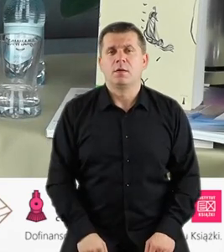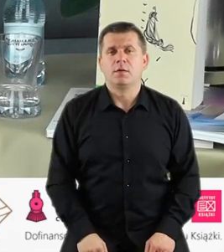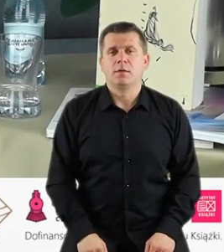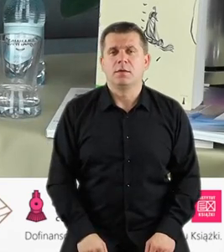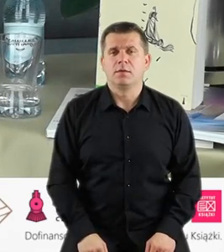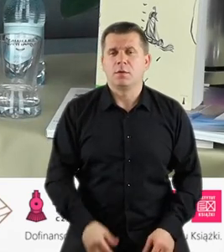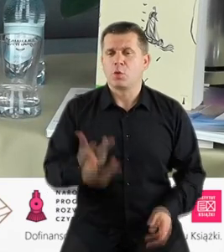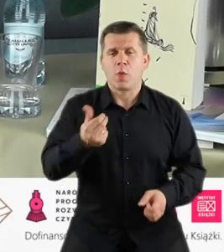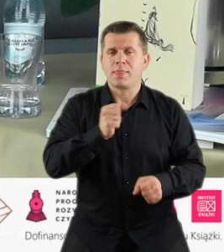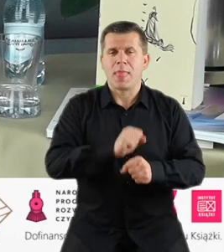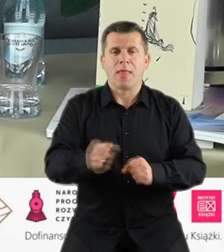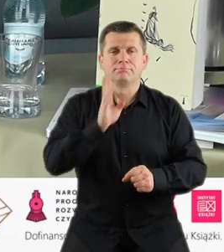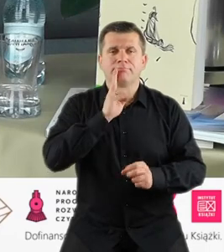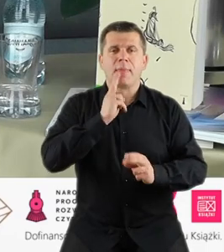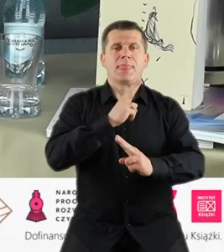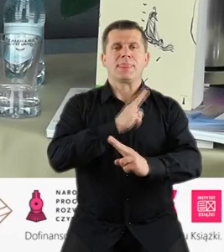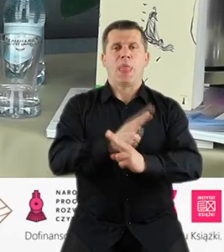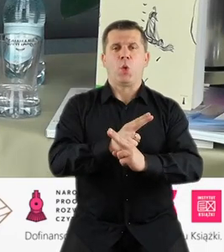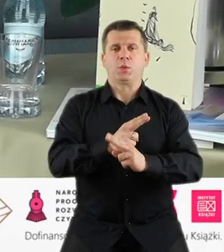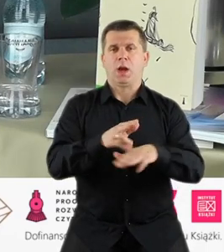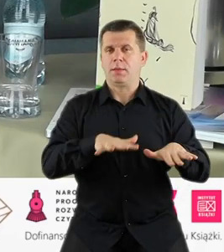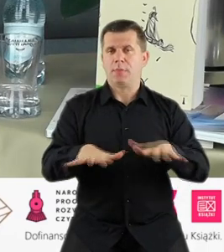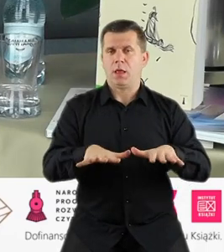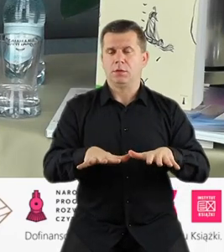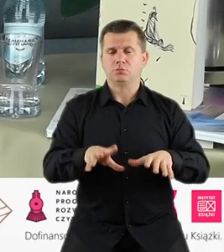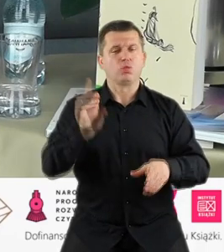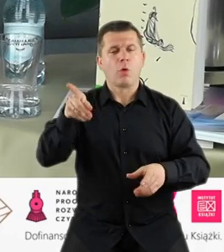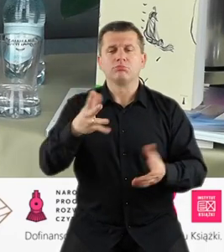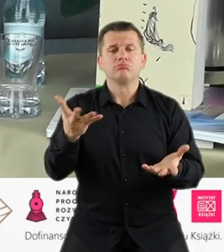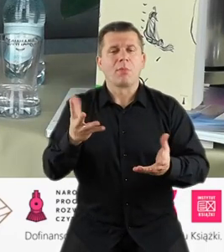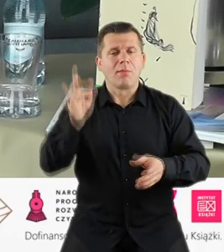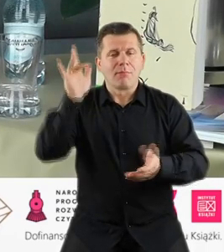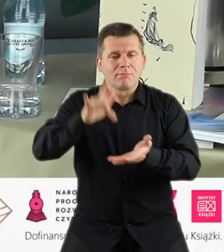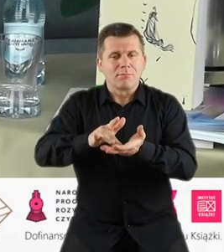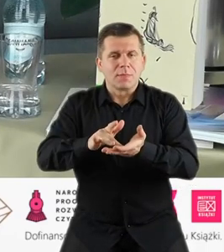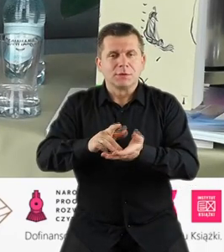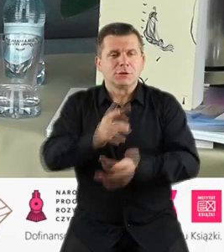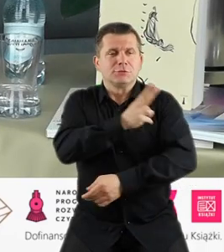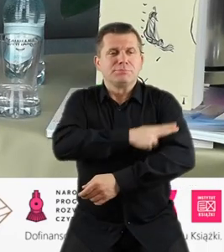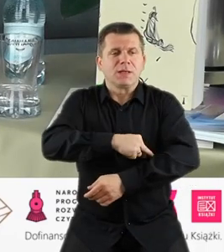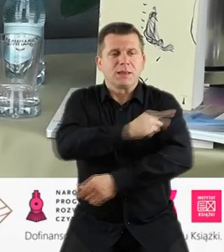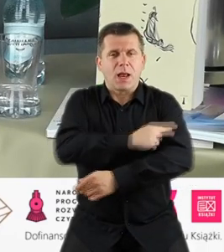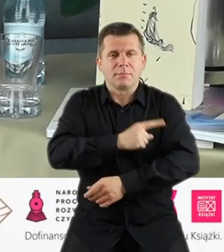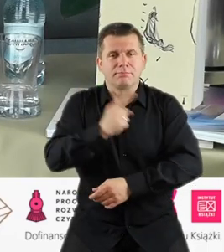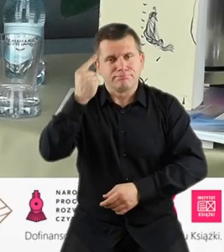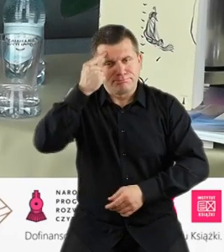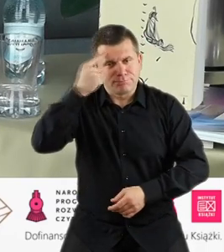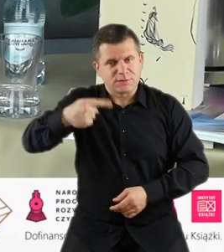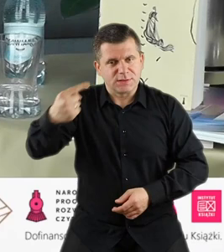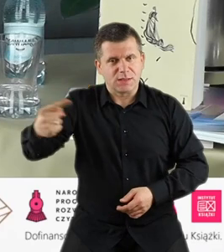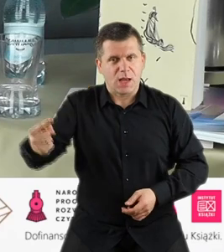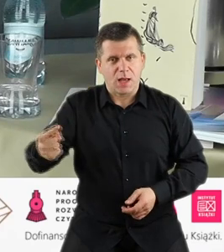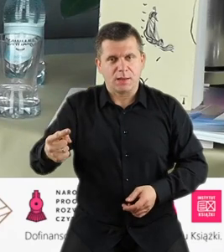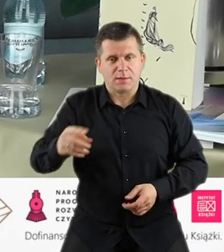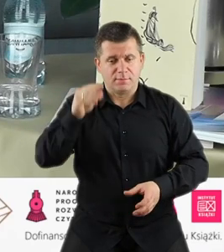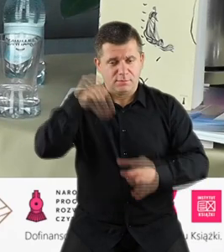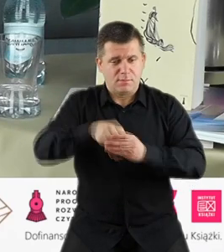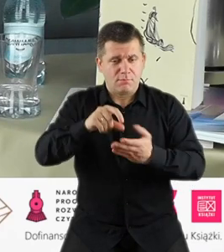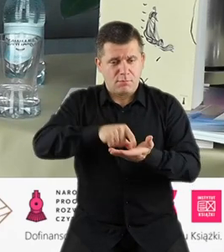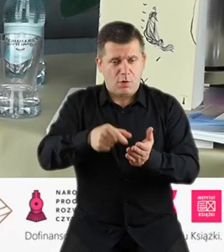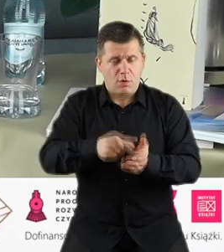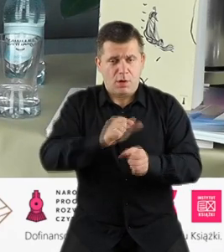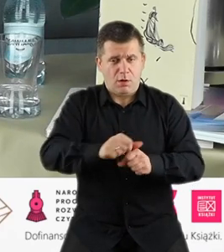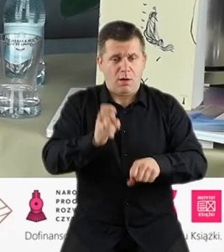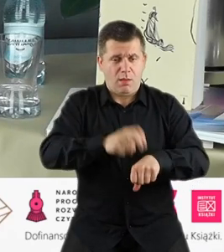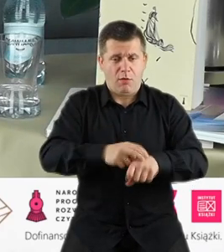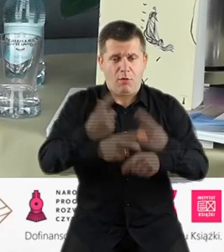i to nie jest neutralne miejsce. Odbywa się w szpitalu psychiatrycznym, w gabinecie psychiatrycznym w obecności psychiatry.